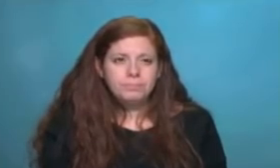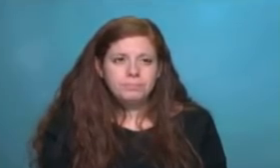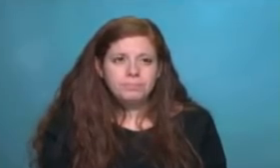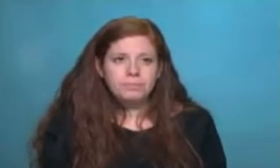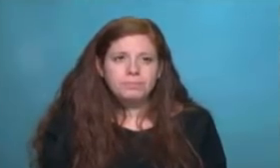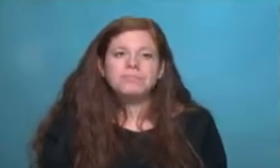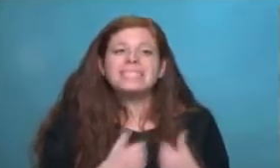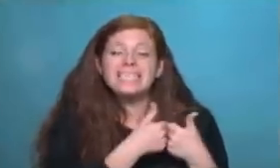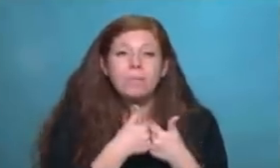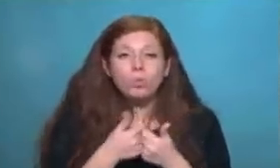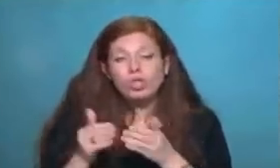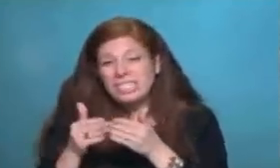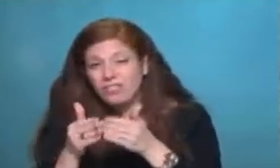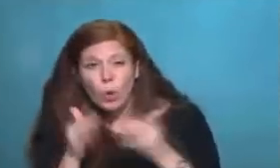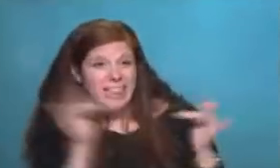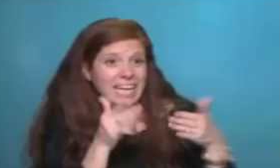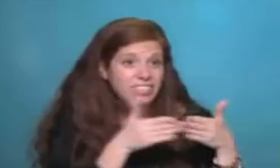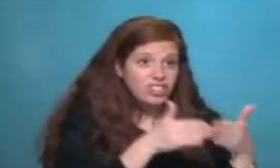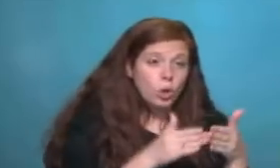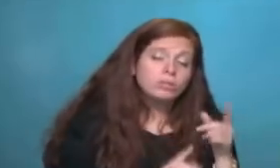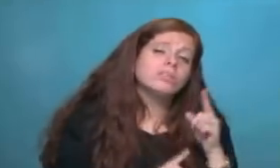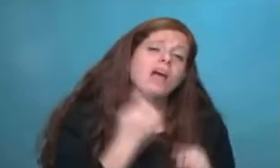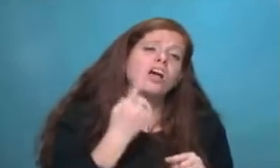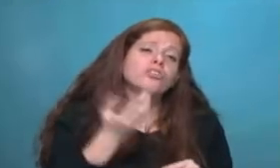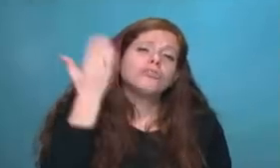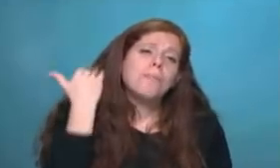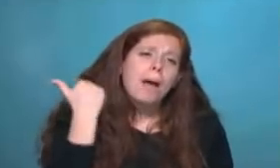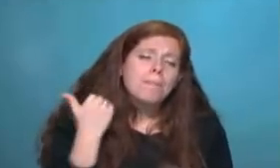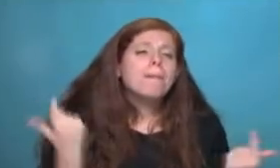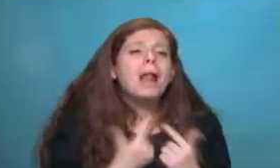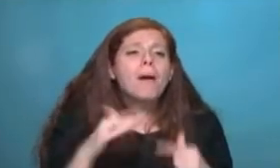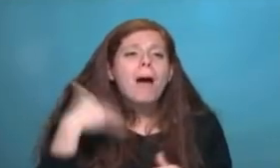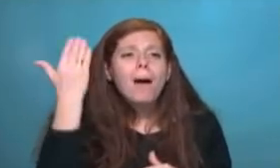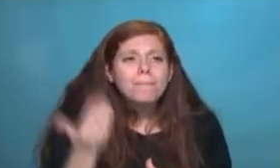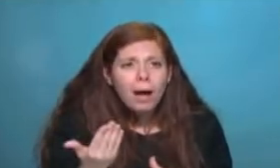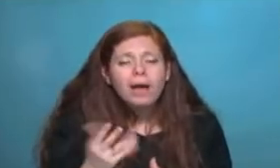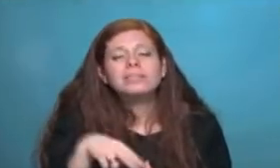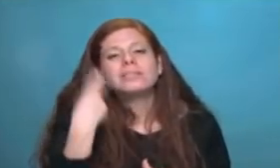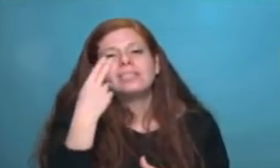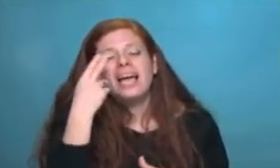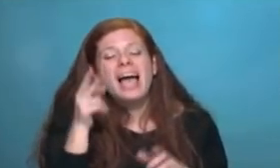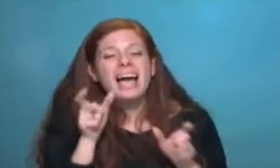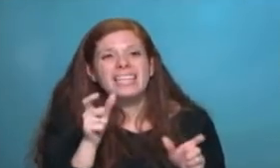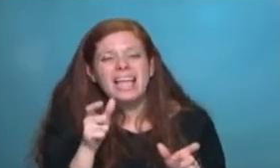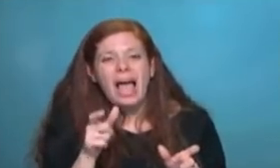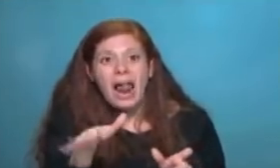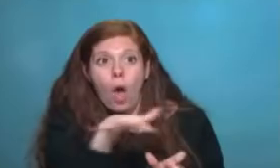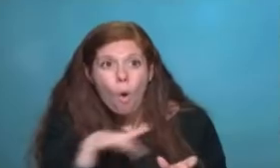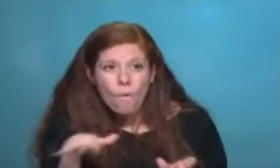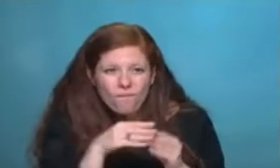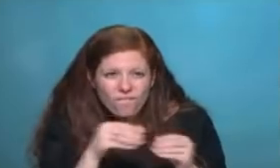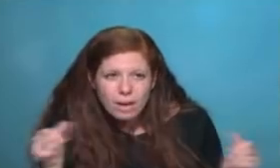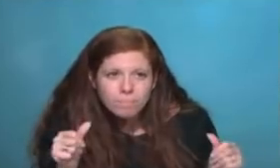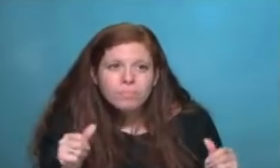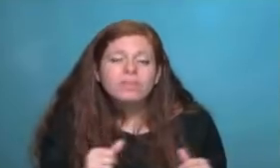עימות של ספינות נגד ספינות הוא תרחיש האתמול. במלחמה הבאה המשימה תהיה הגנה על החופים, התקפה נגד מטרות ביבשה